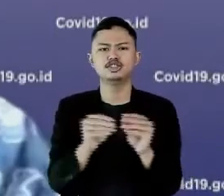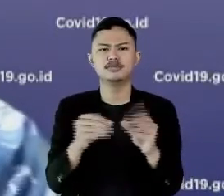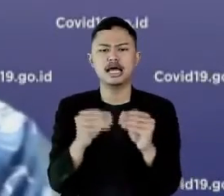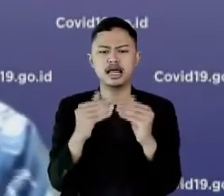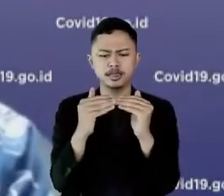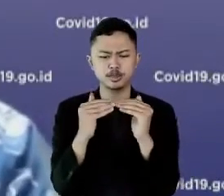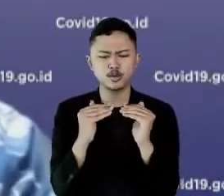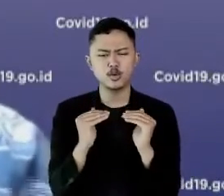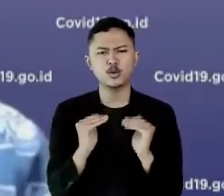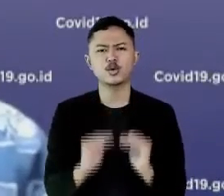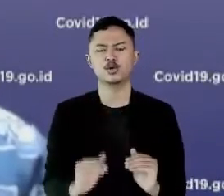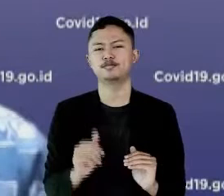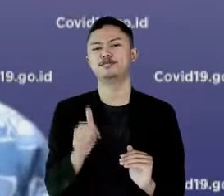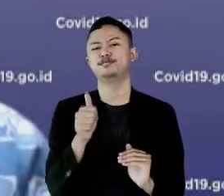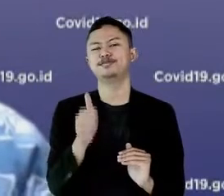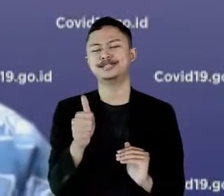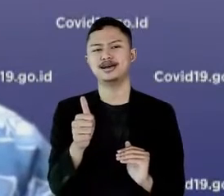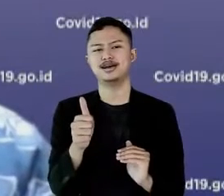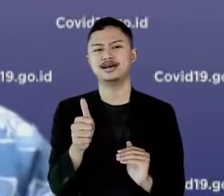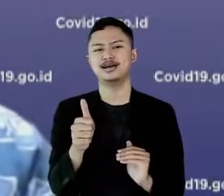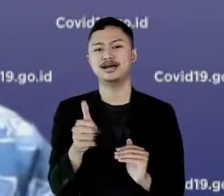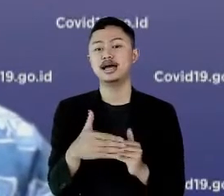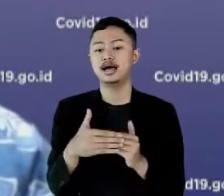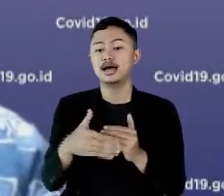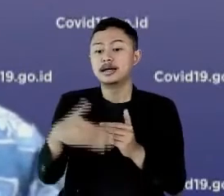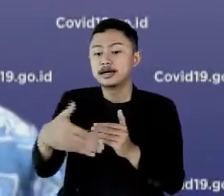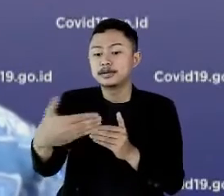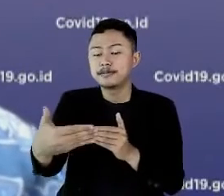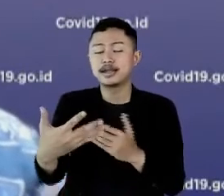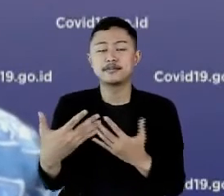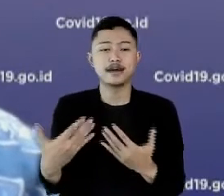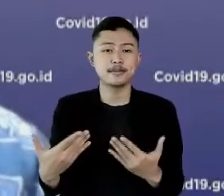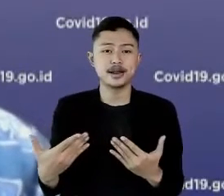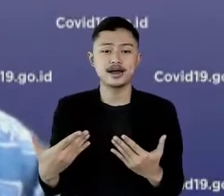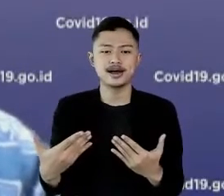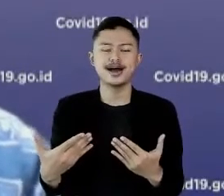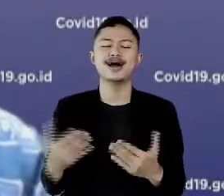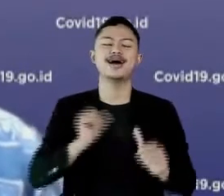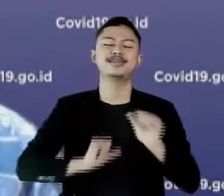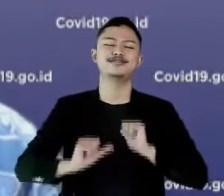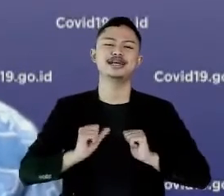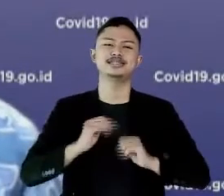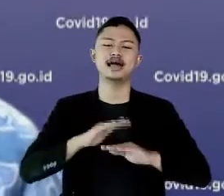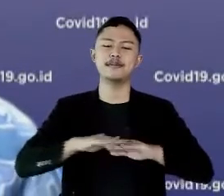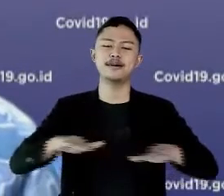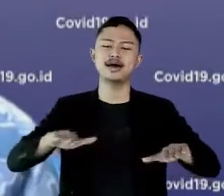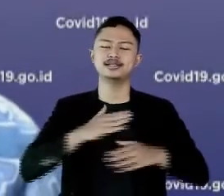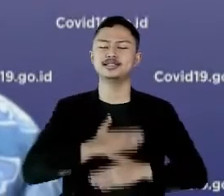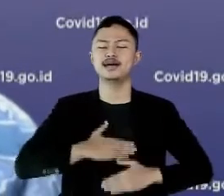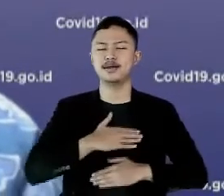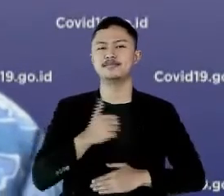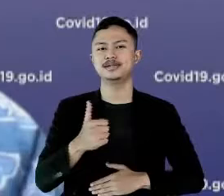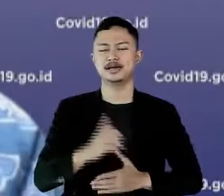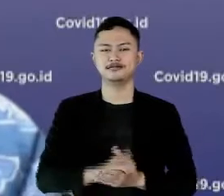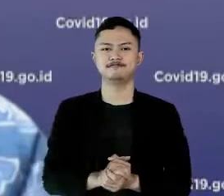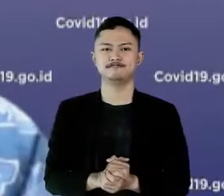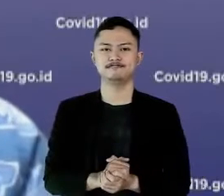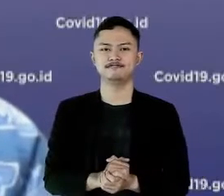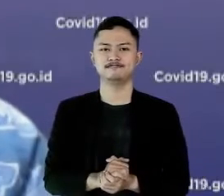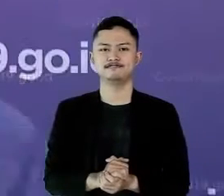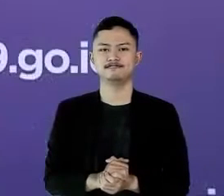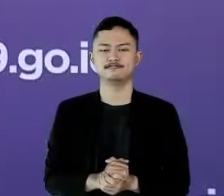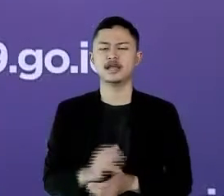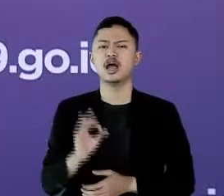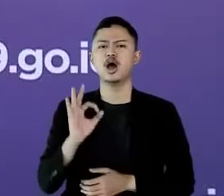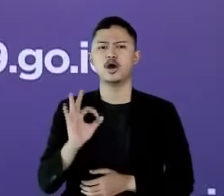kita bisa mempertahankan terus dia rendah sehingga kita bisa beraktivitas dengan aman dan nyaman. Ya. Pak Iwan, terkait dengan